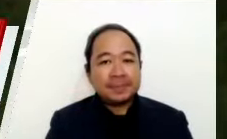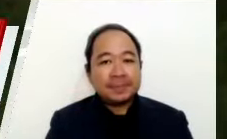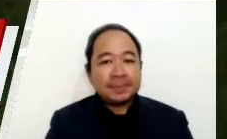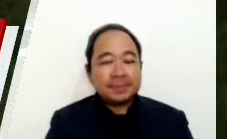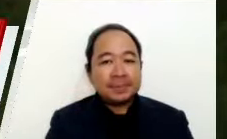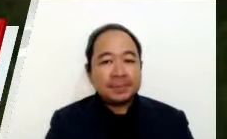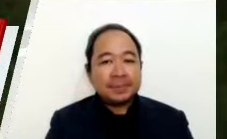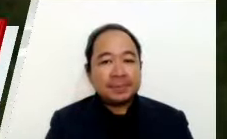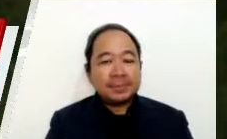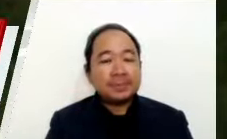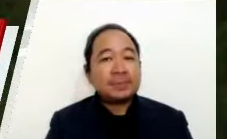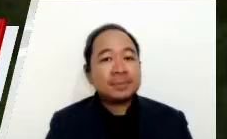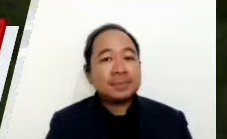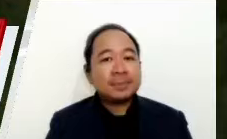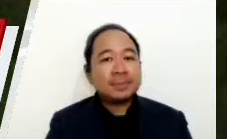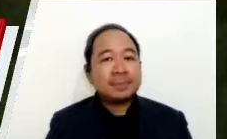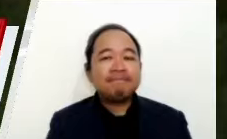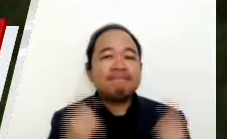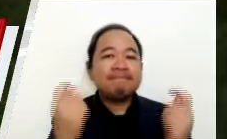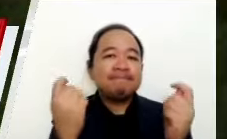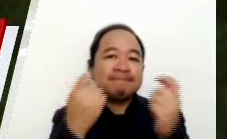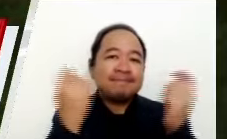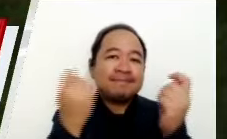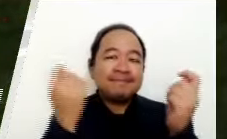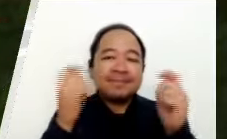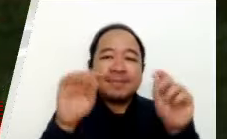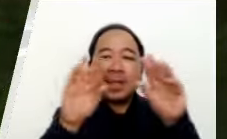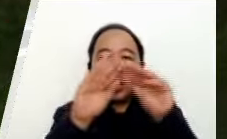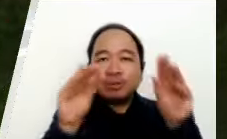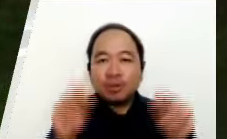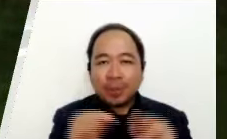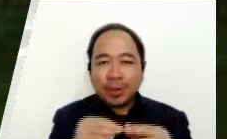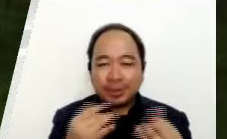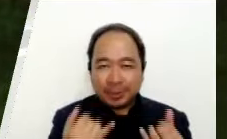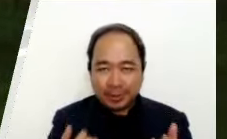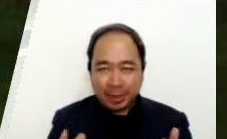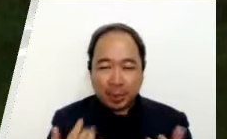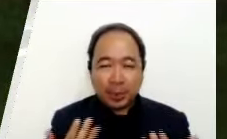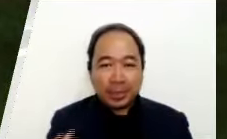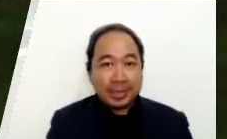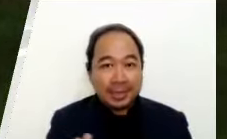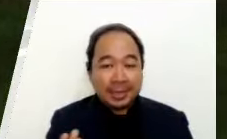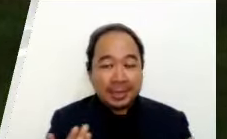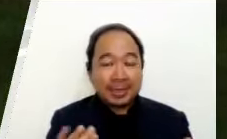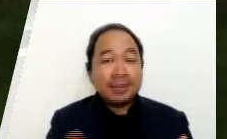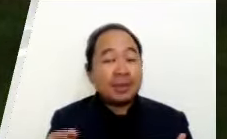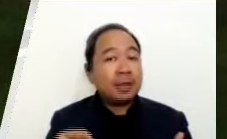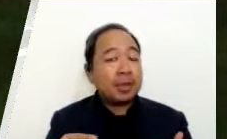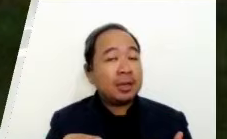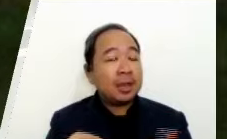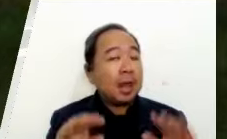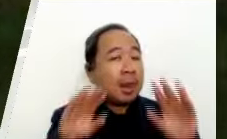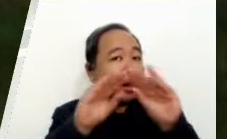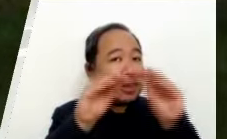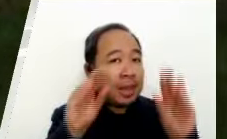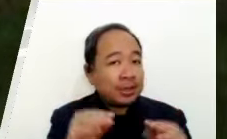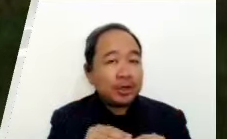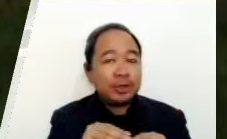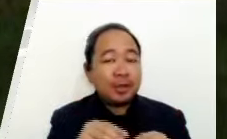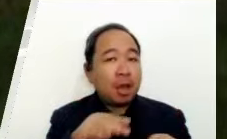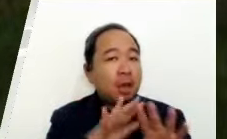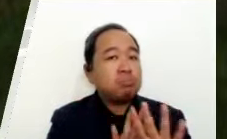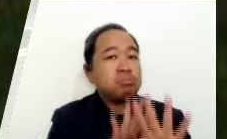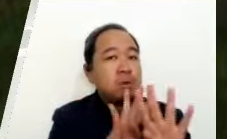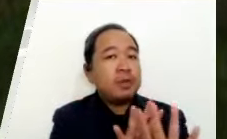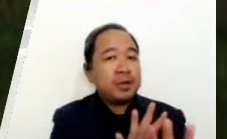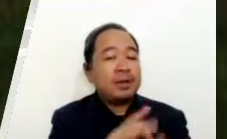Mel, pistang Pasko, ano yung feels dito nga sa binanggit mo, Lantern Parade ng University of the Philippines sa